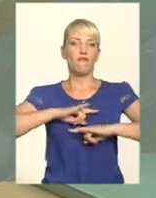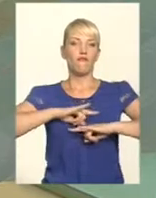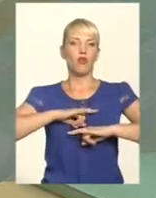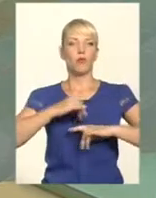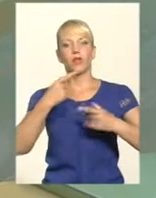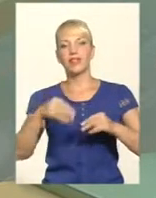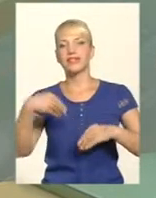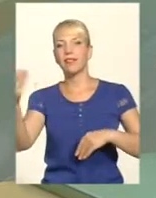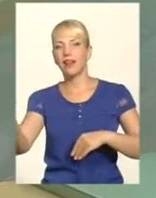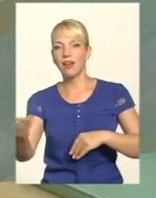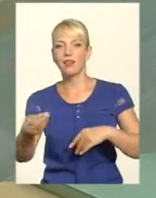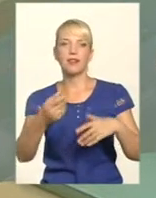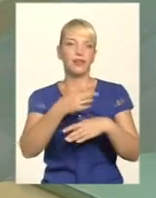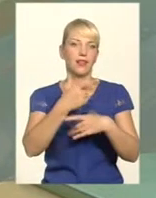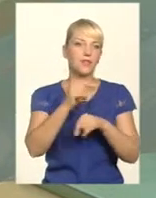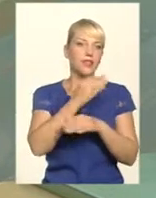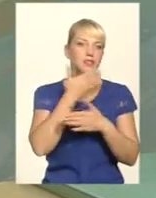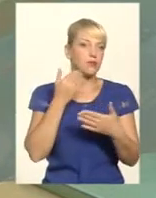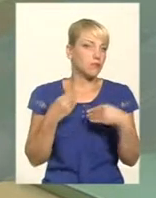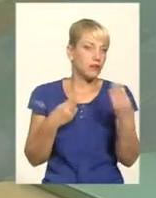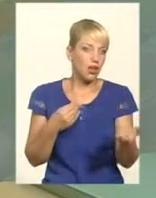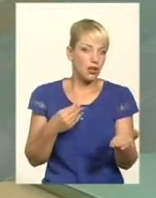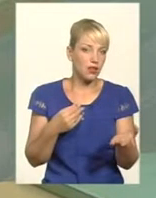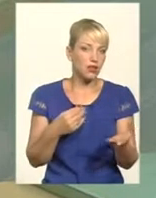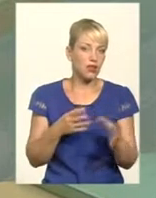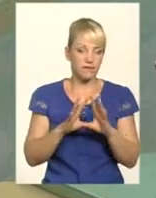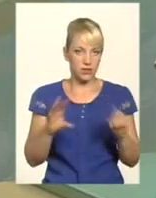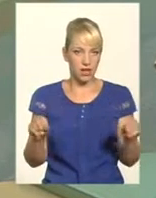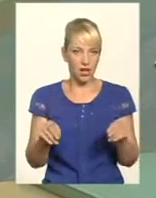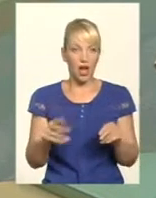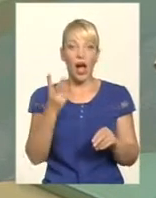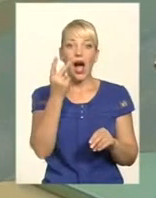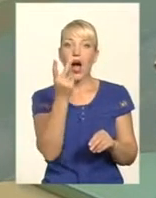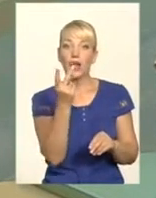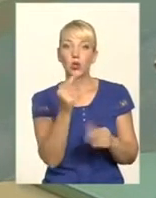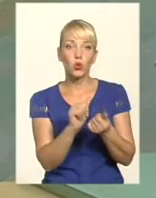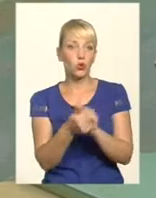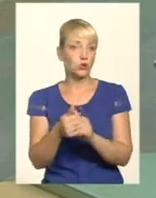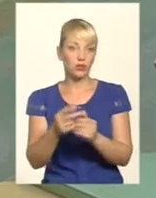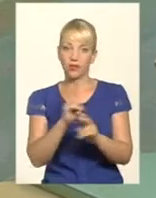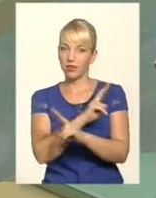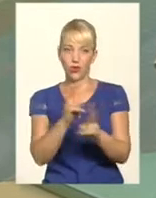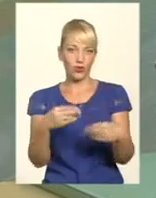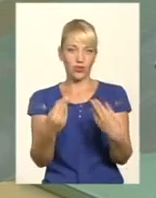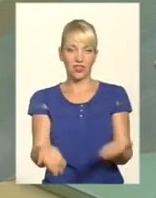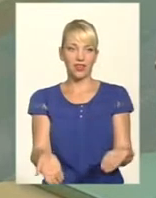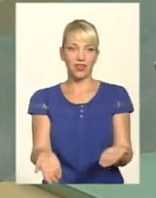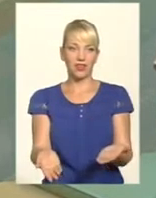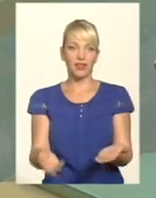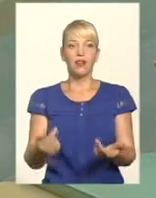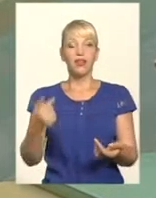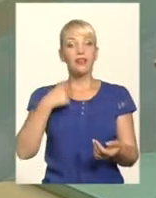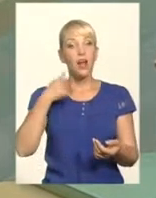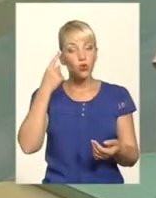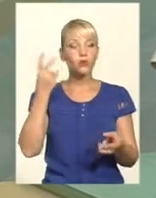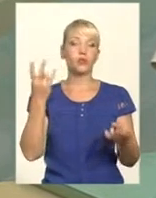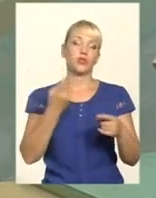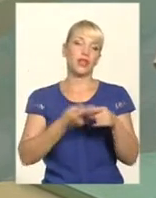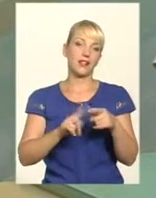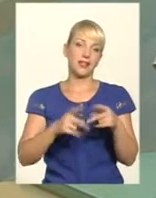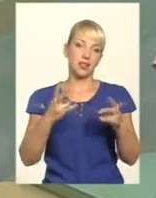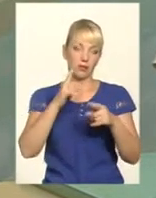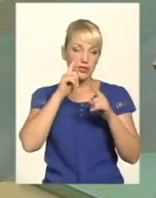видали, десь не видали в частинах, і все. А другого комплекту ніхто не віддає. Тому я думаю, що на це треба звернути увагу. І